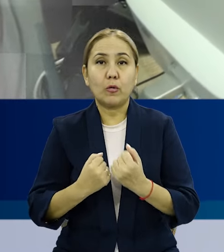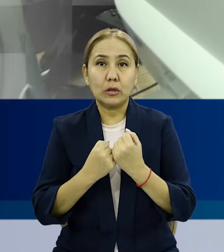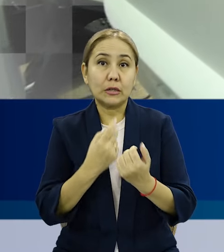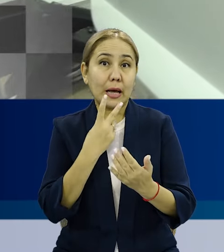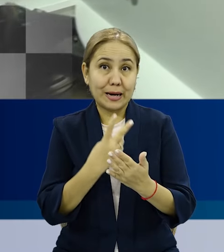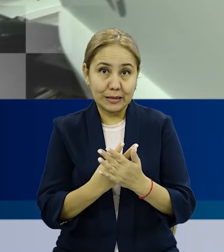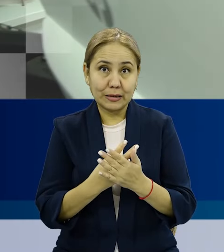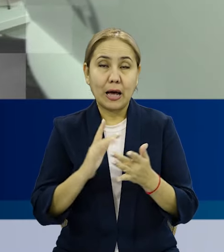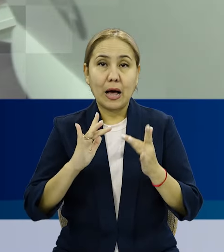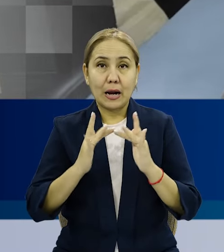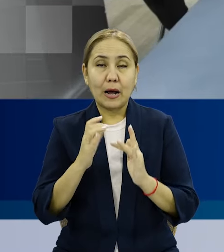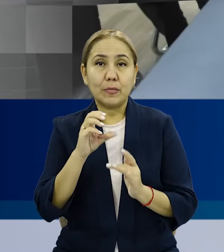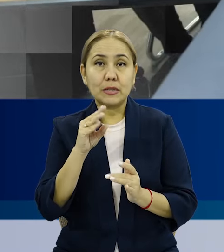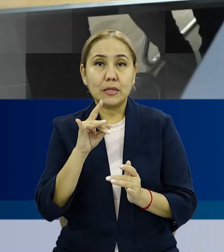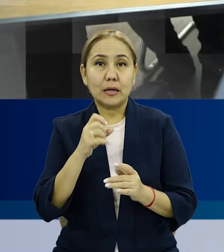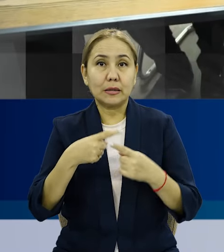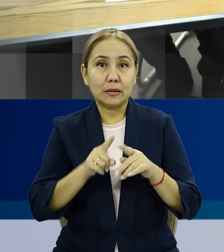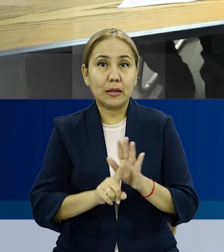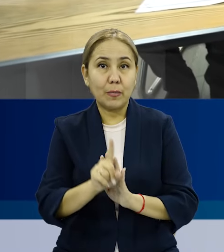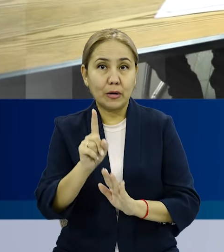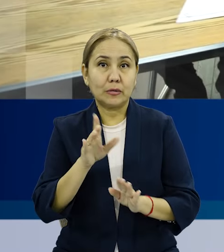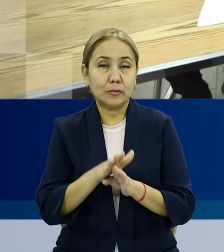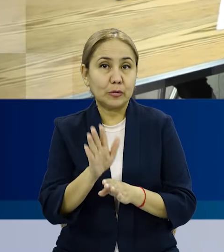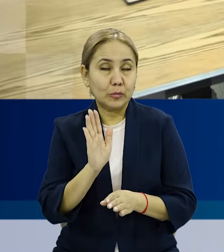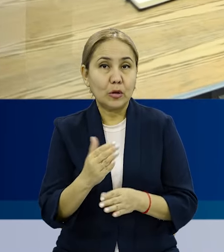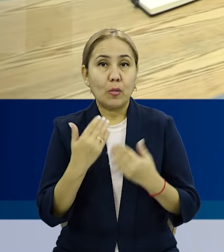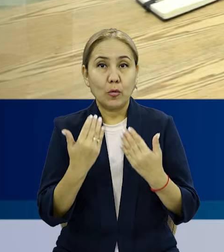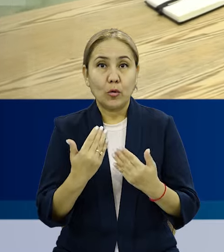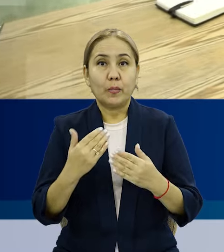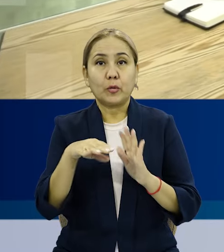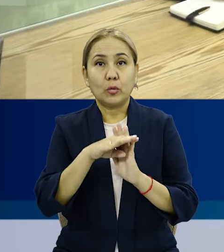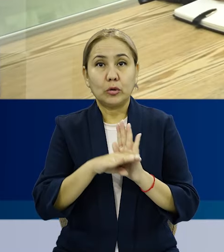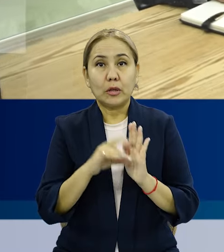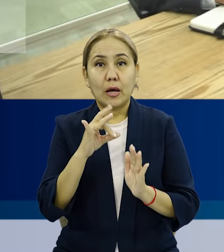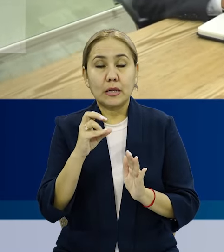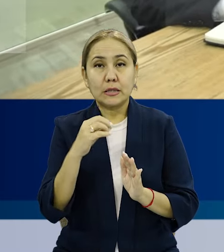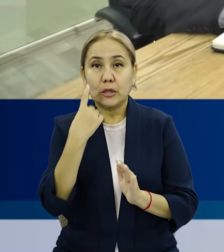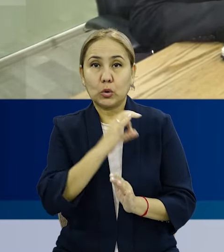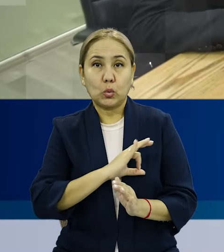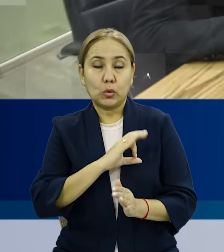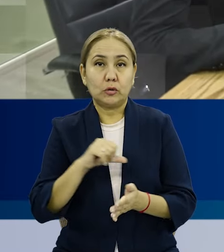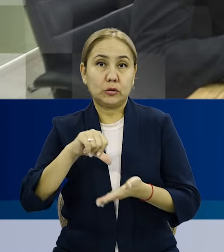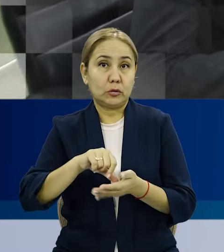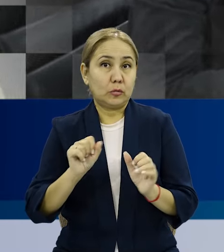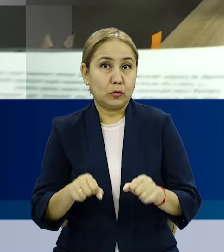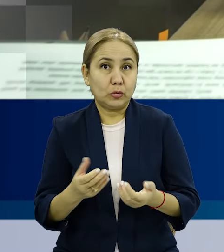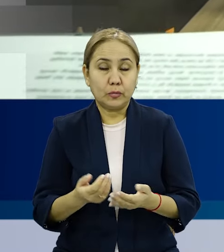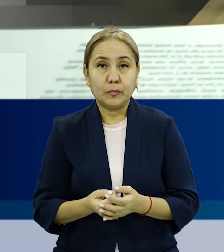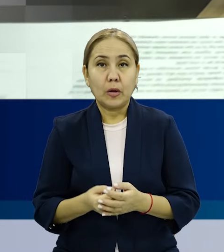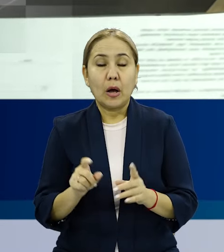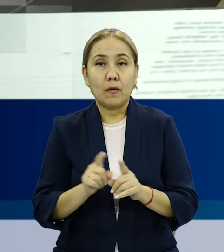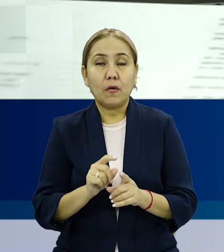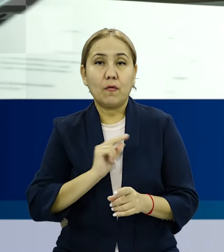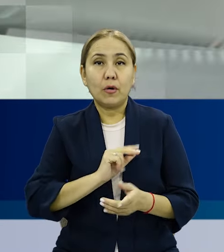qo'llab-quvvatlashga qaratilgan raqamli startaplar dasturi amalga oshiriladi. Dasturda quyidagi rezident yuridik shaxslar ishtirok etishi mumkin: